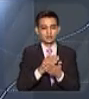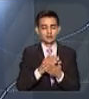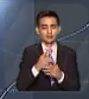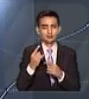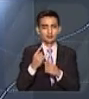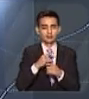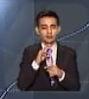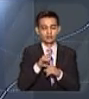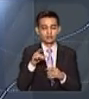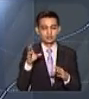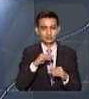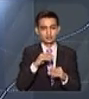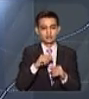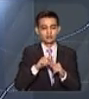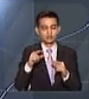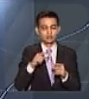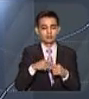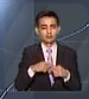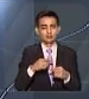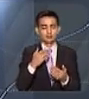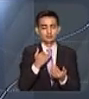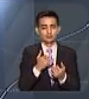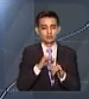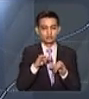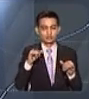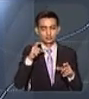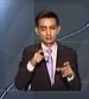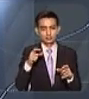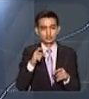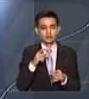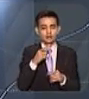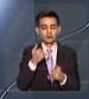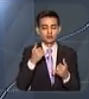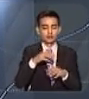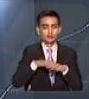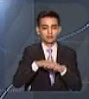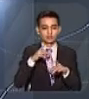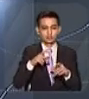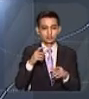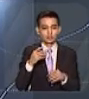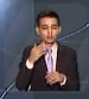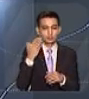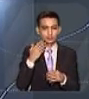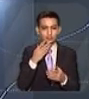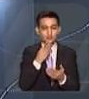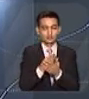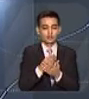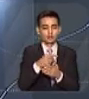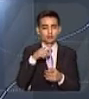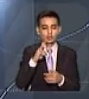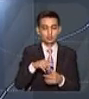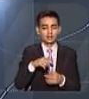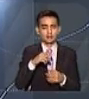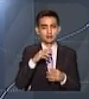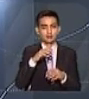обманутых псевдозаемщиков. Наши граждане настолько доверчивы, что легко сообщают другим людям номера своих банковских карт